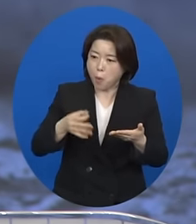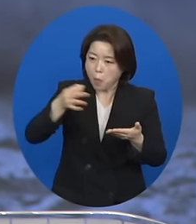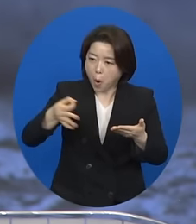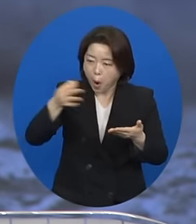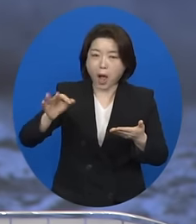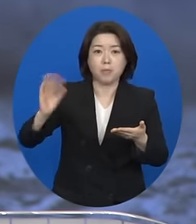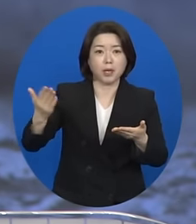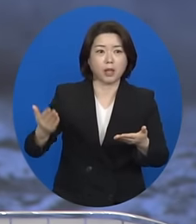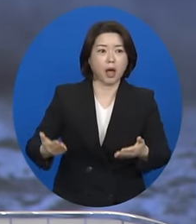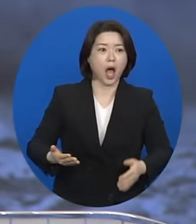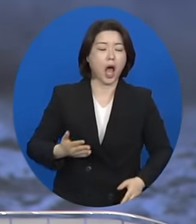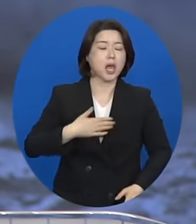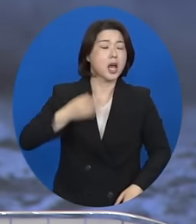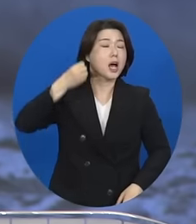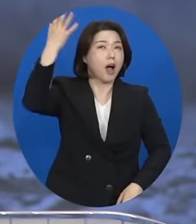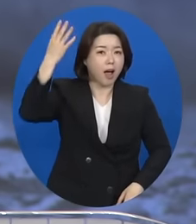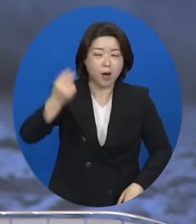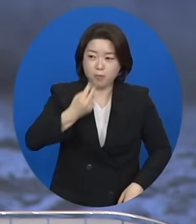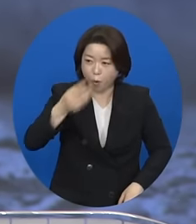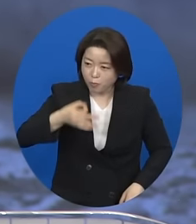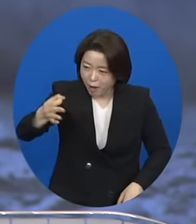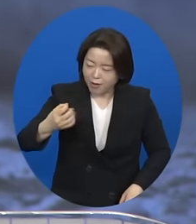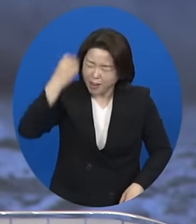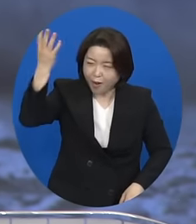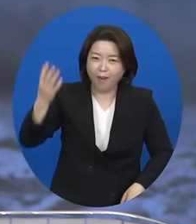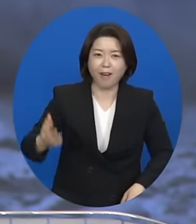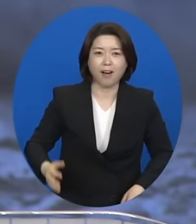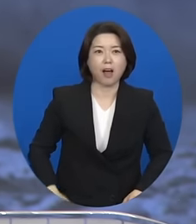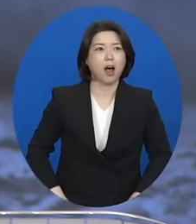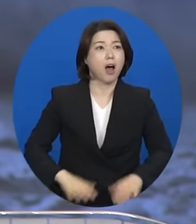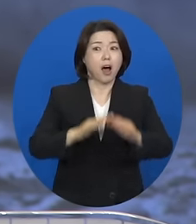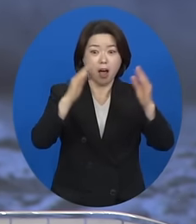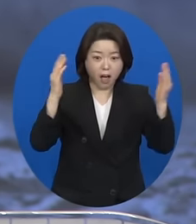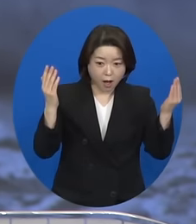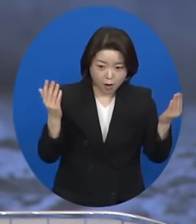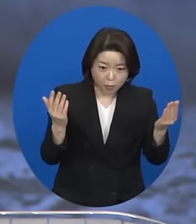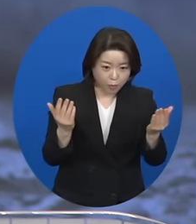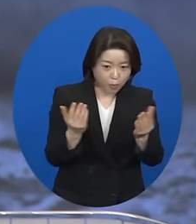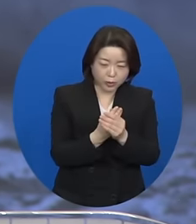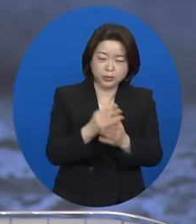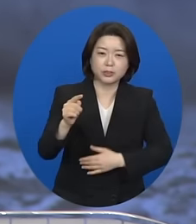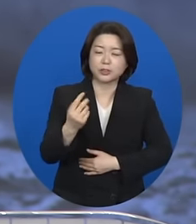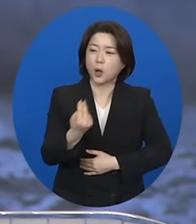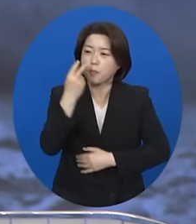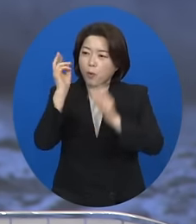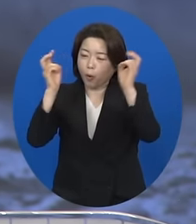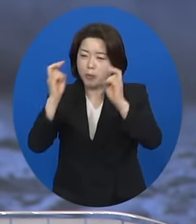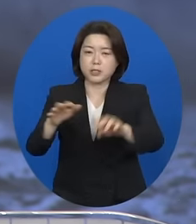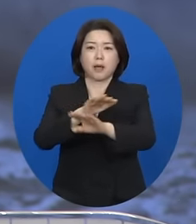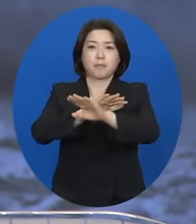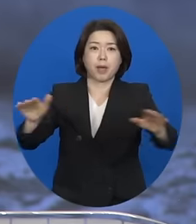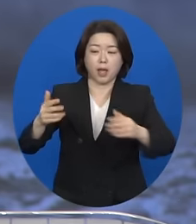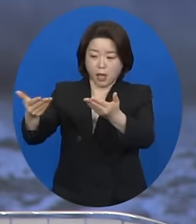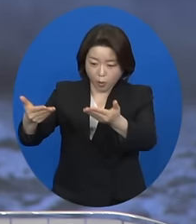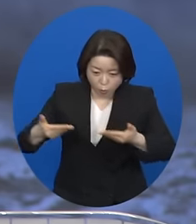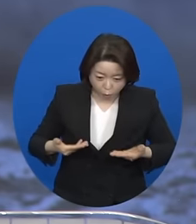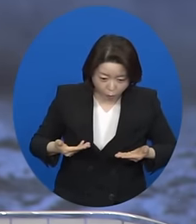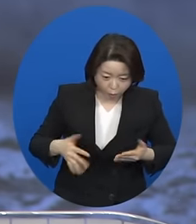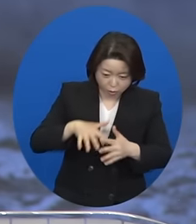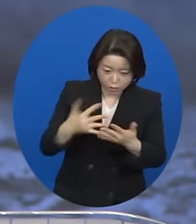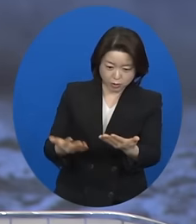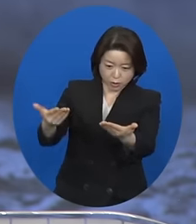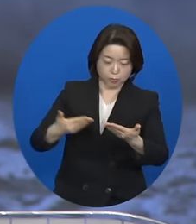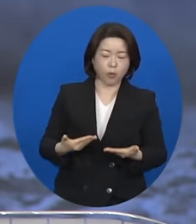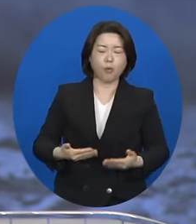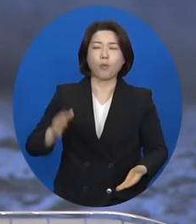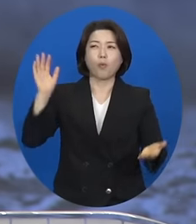들었던 걸 제가 잊고 있다가 딱 보니까이 모든 수만 불이 다 보험회사에서 처리가 되었습니다 하는 영수증이 딱